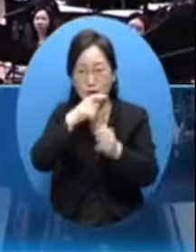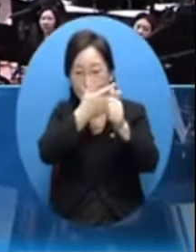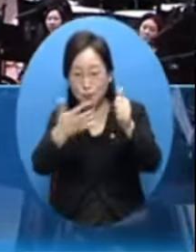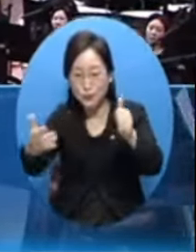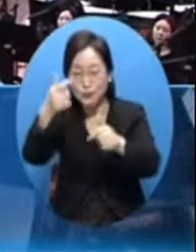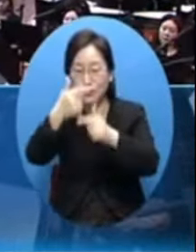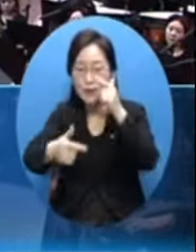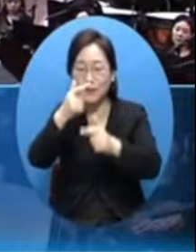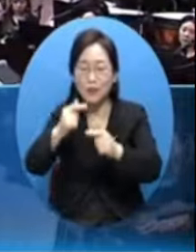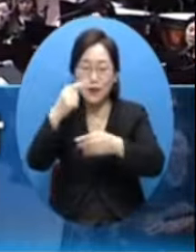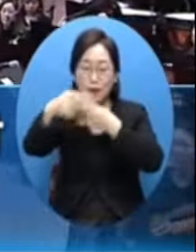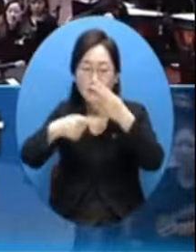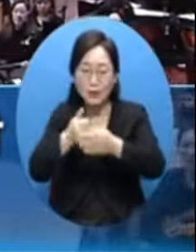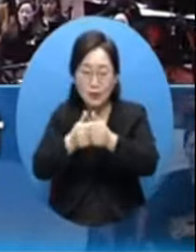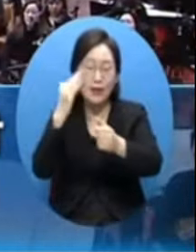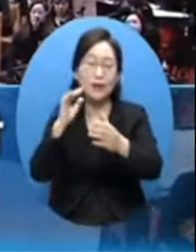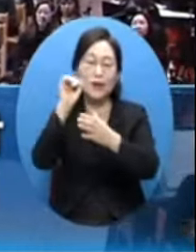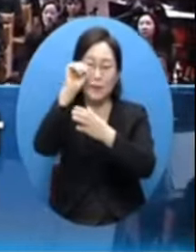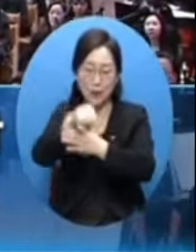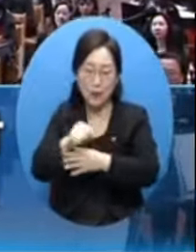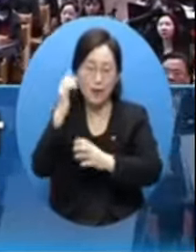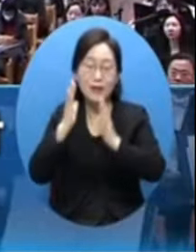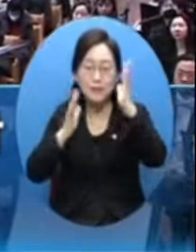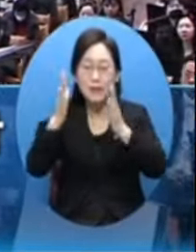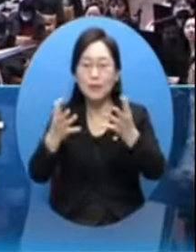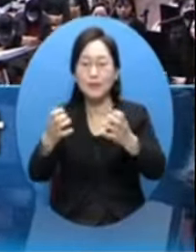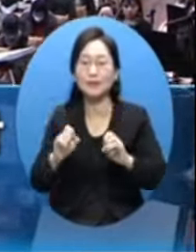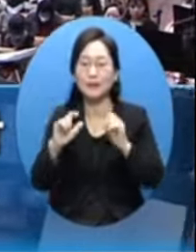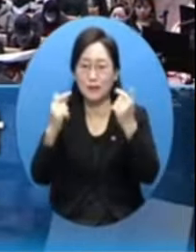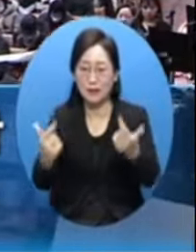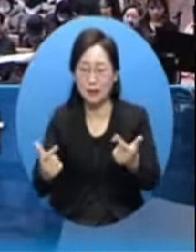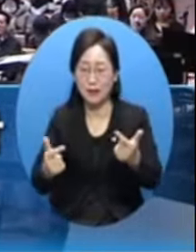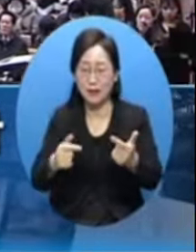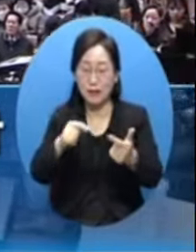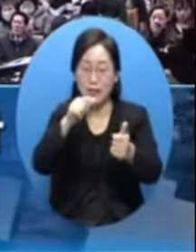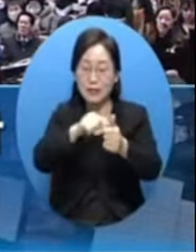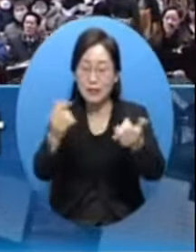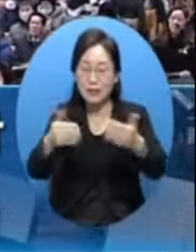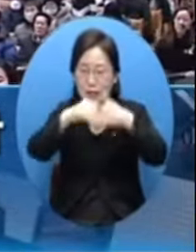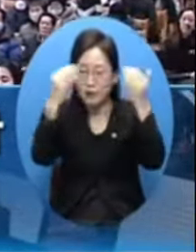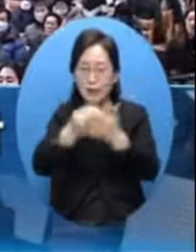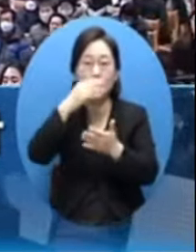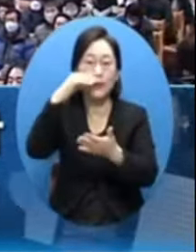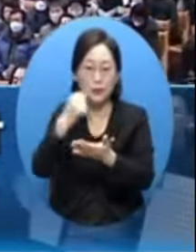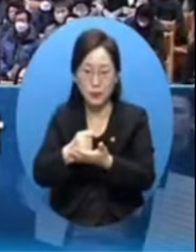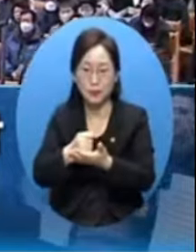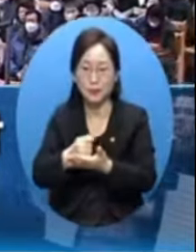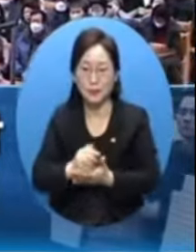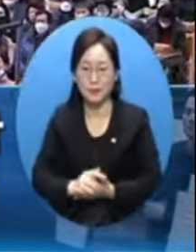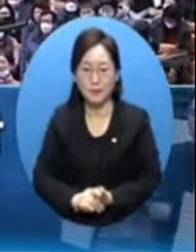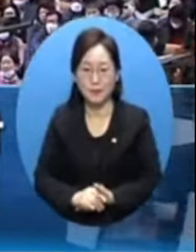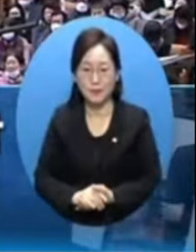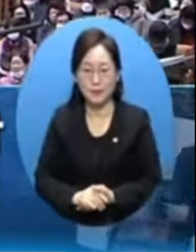심은 나무가 처를 따라 열매를 맺으며 그 입사가 마르지 아니한 같으니 그가는 모든 일이 다 형통하리로다